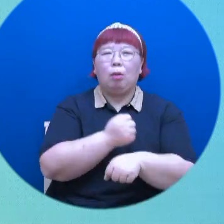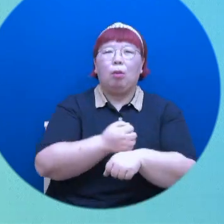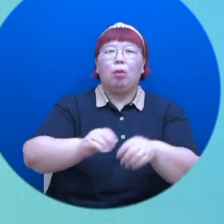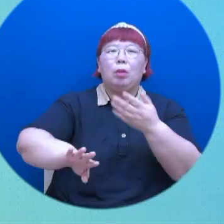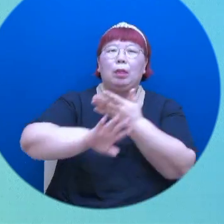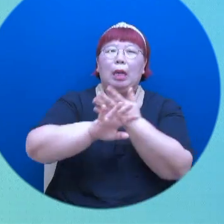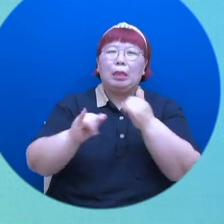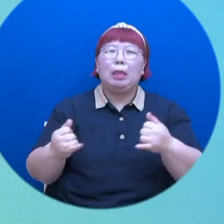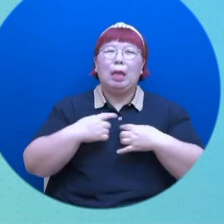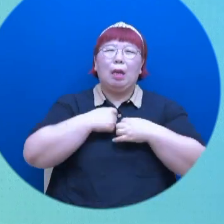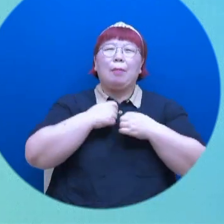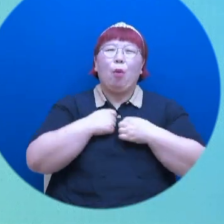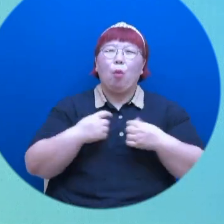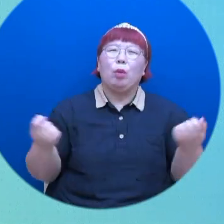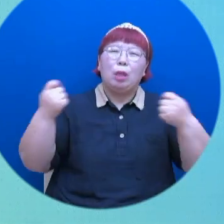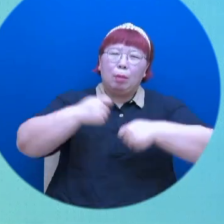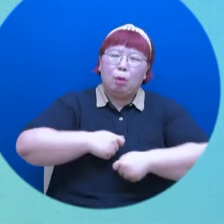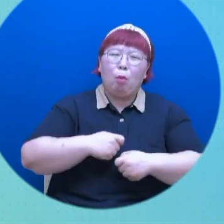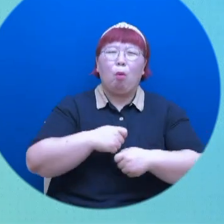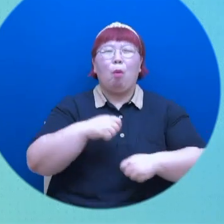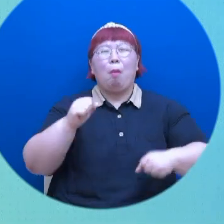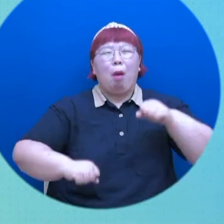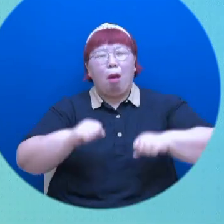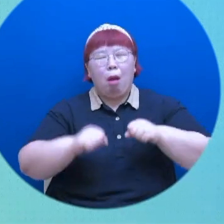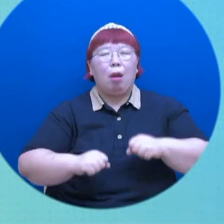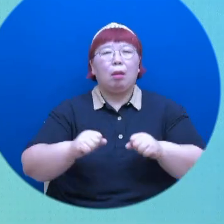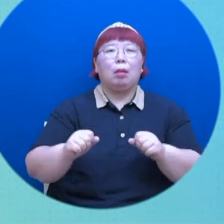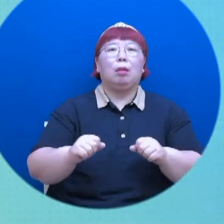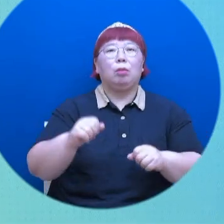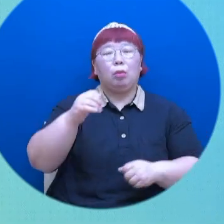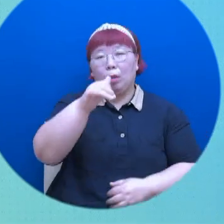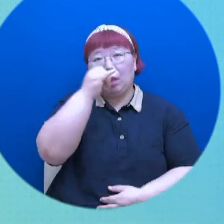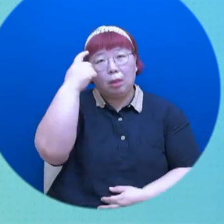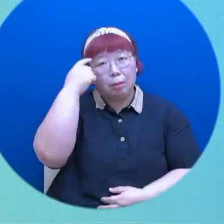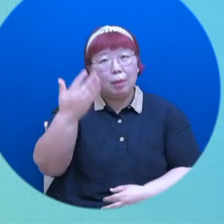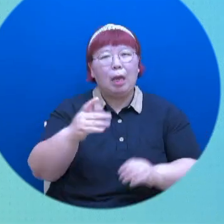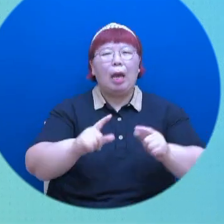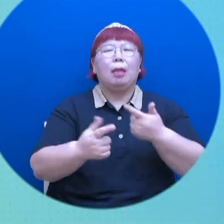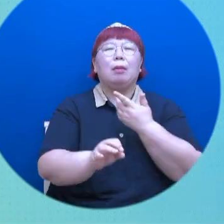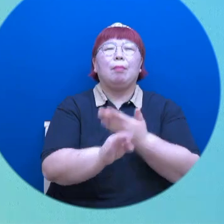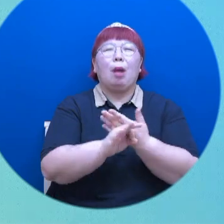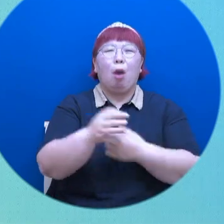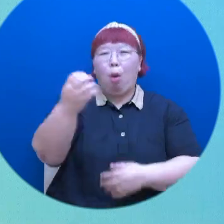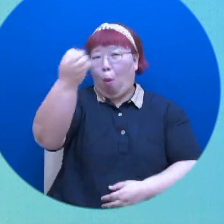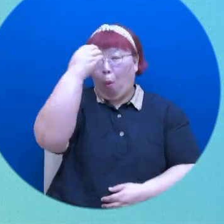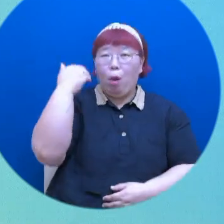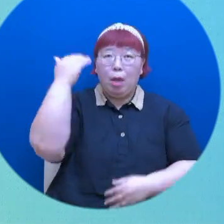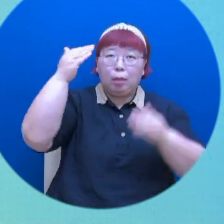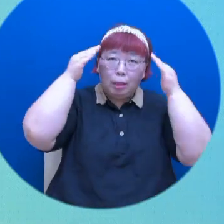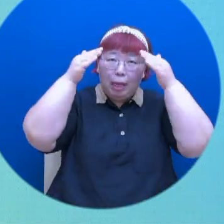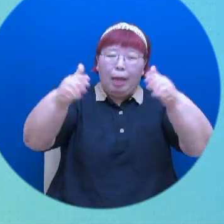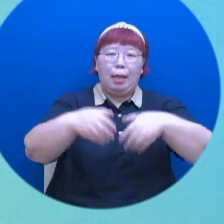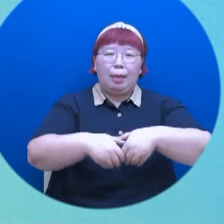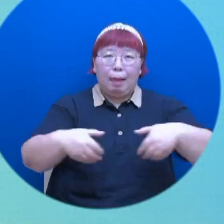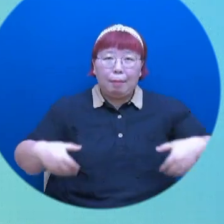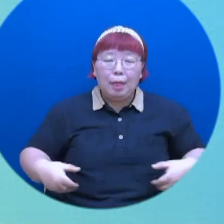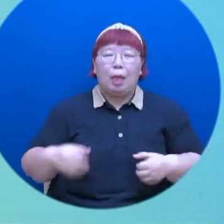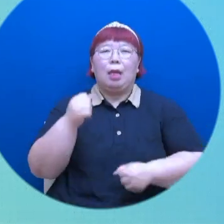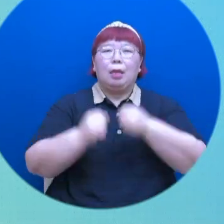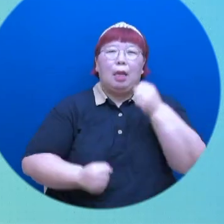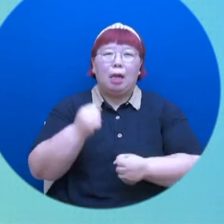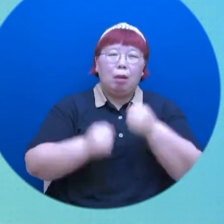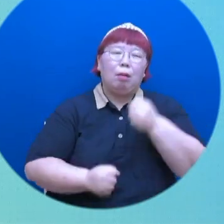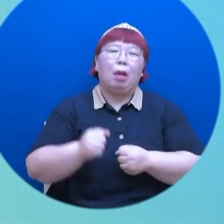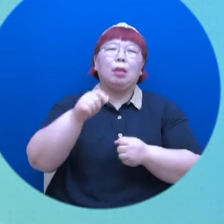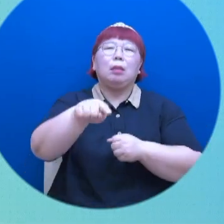입고 허둥지둥대며 살아가시겠습니까? 아니면 골리앗을 향해 담대하게 달려갔던 그